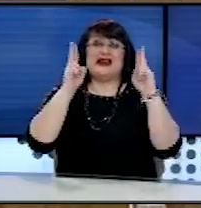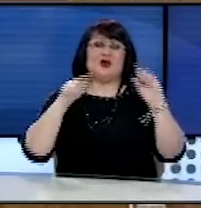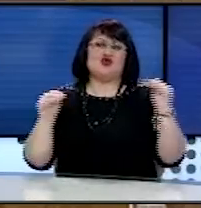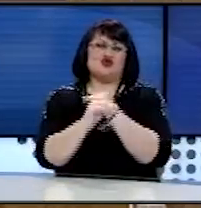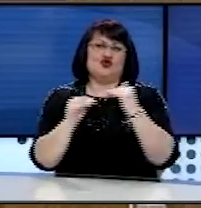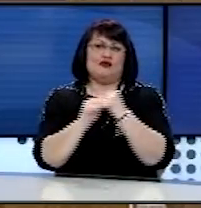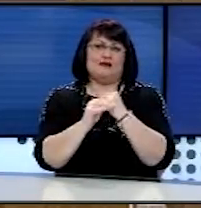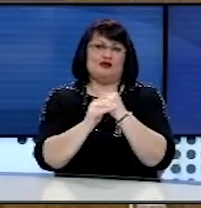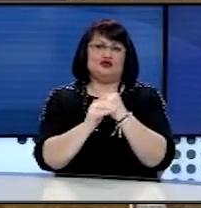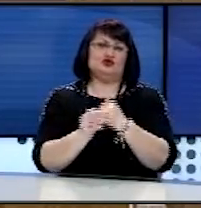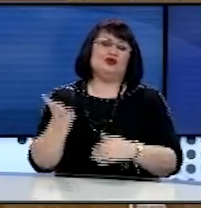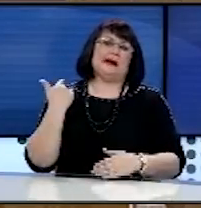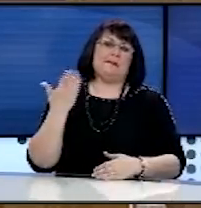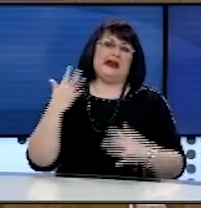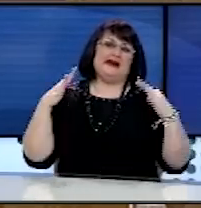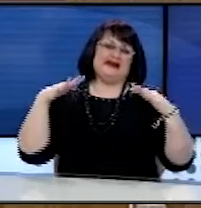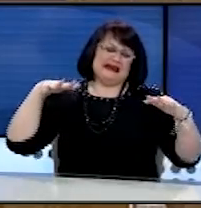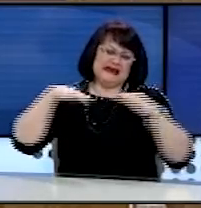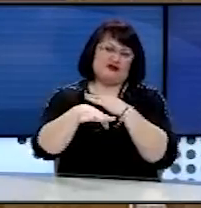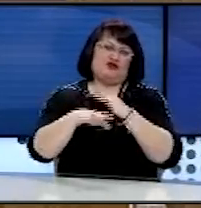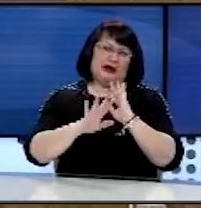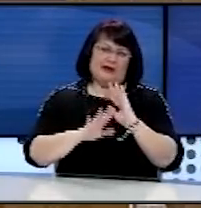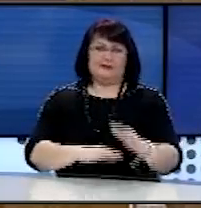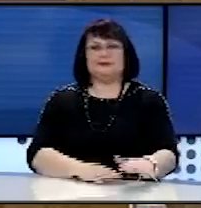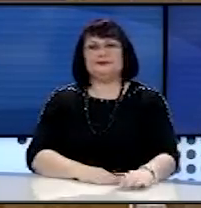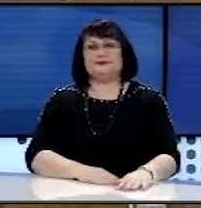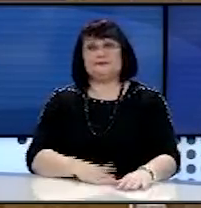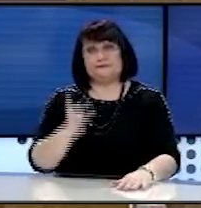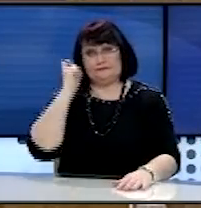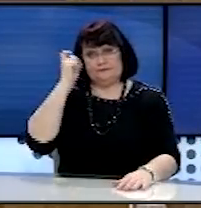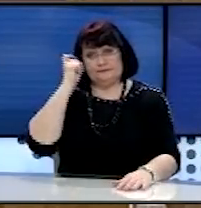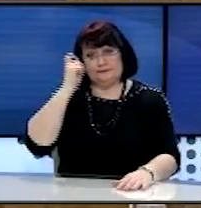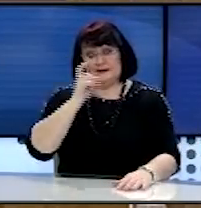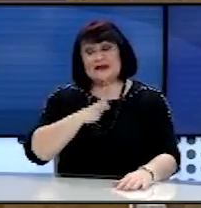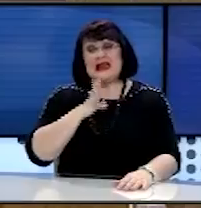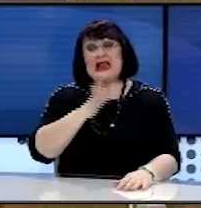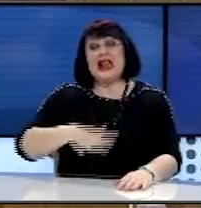κόμβο, ούτε και πριν την επέμβαση. Ας τα σκεφτεί καλά αυτά